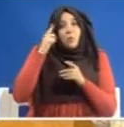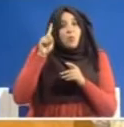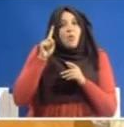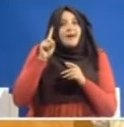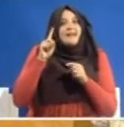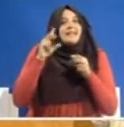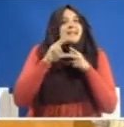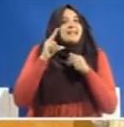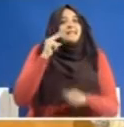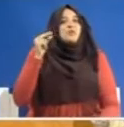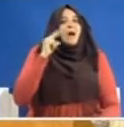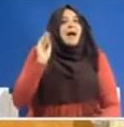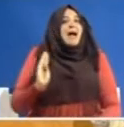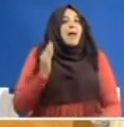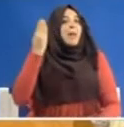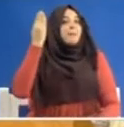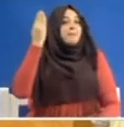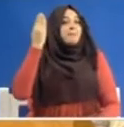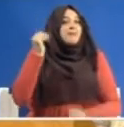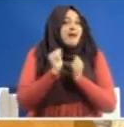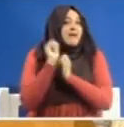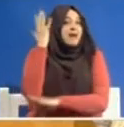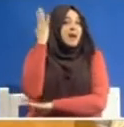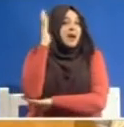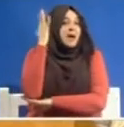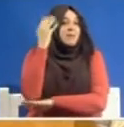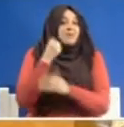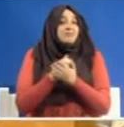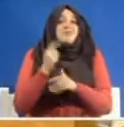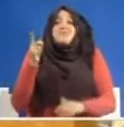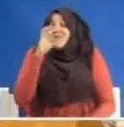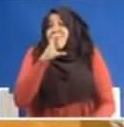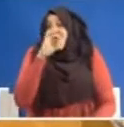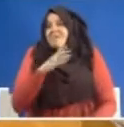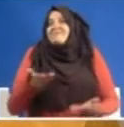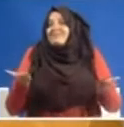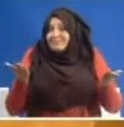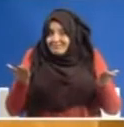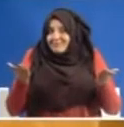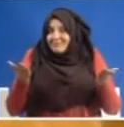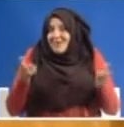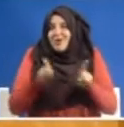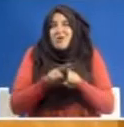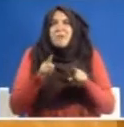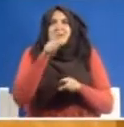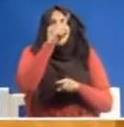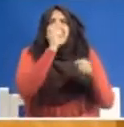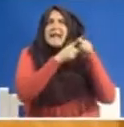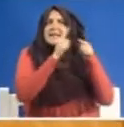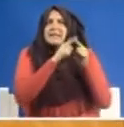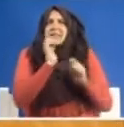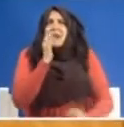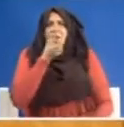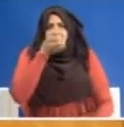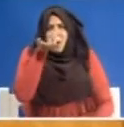الصلاة والسلام وقصة الشجرة، فقال ما هو إلا فضول، إحنا فيه غريزة الاكتشاف الأشياء